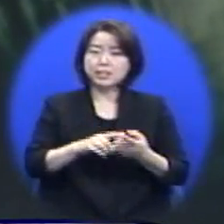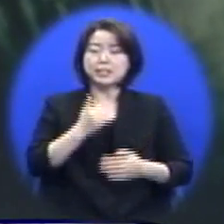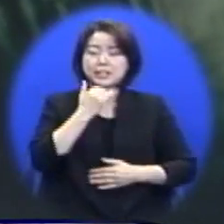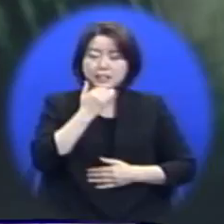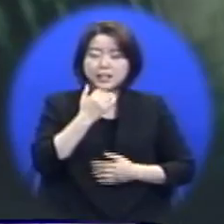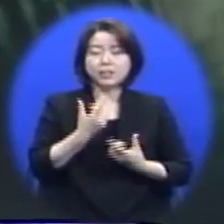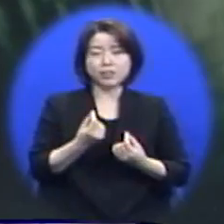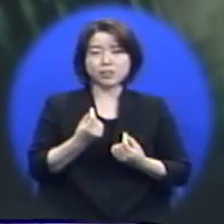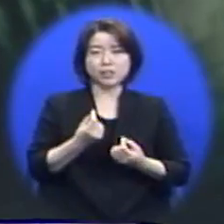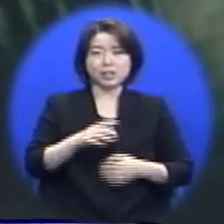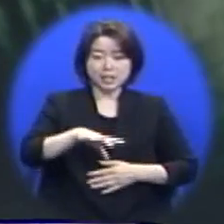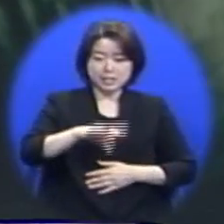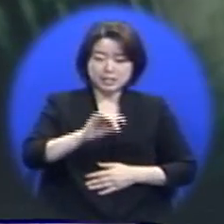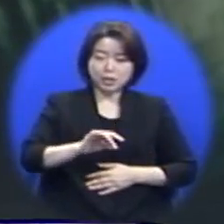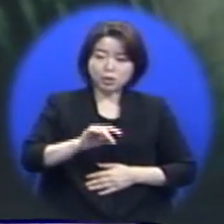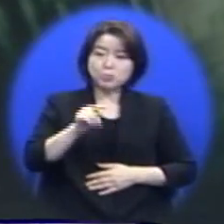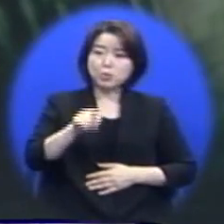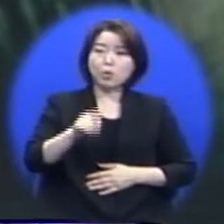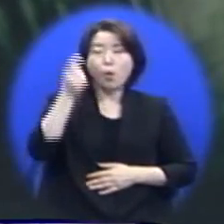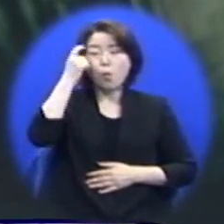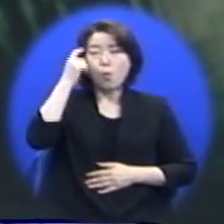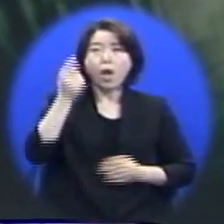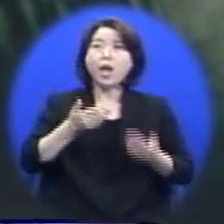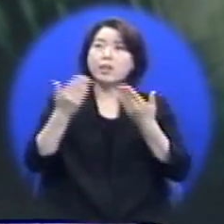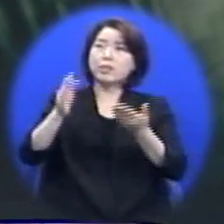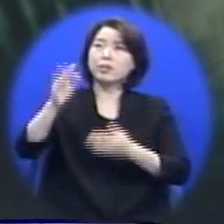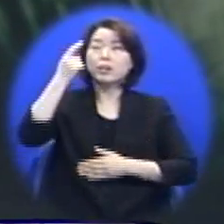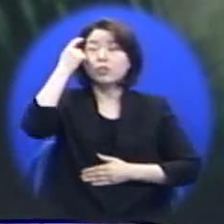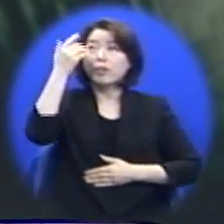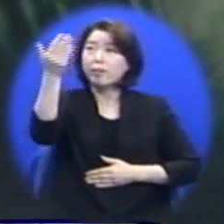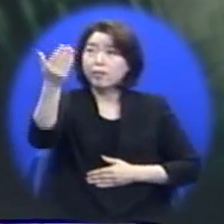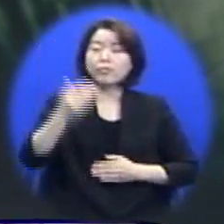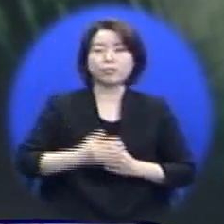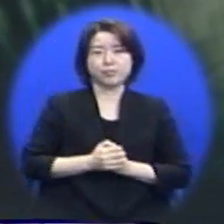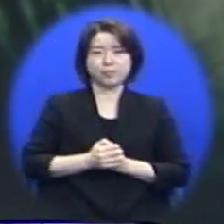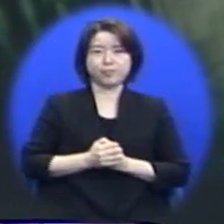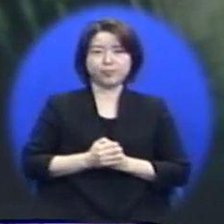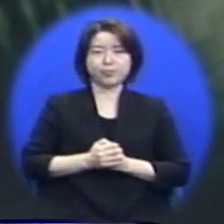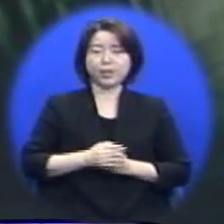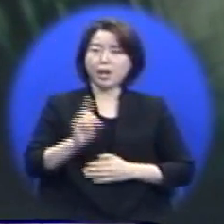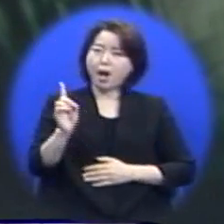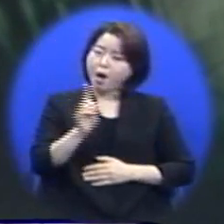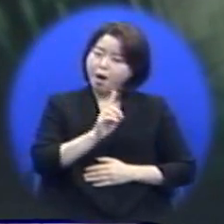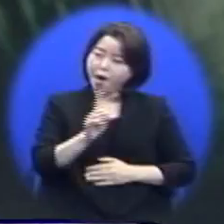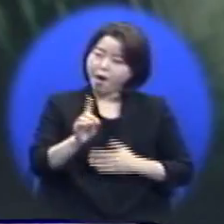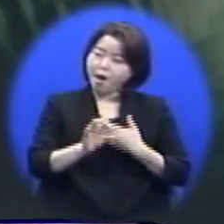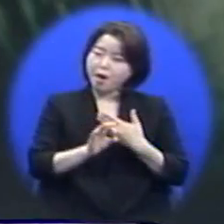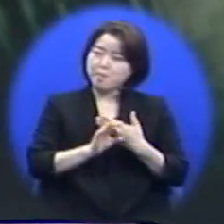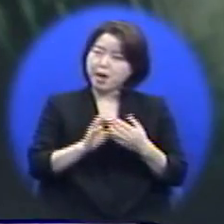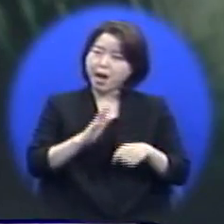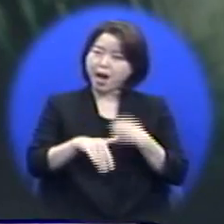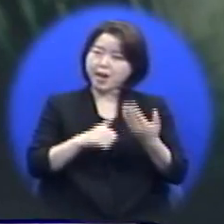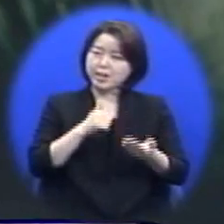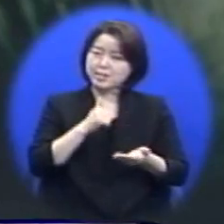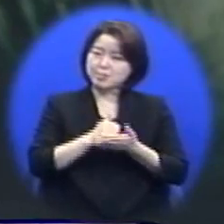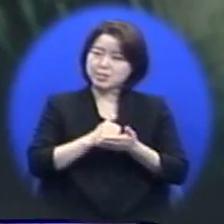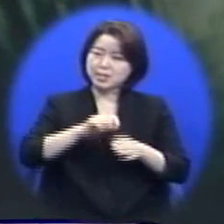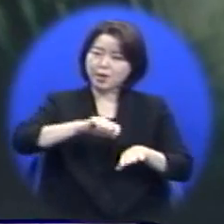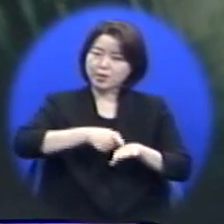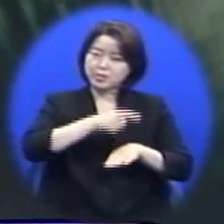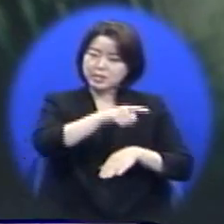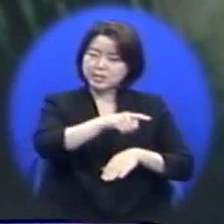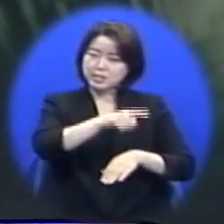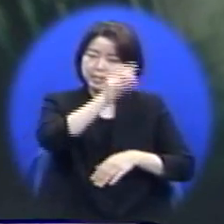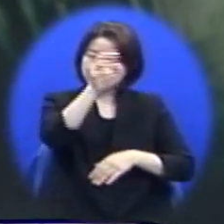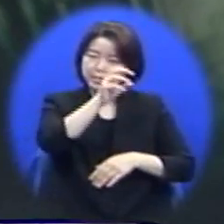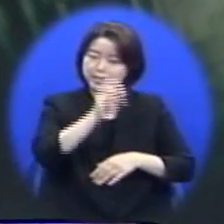왜 바쳐야 되지요? 이런 질문을. 어쩌면은 하나님이 의도적으로 그런 질문이 나오도록 첫